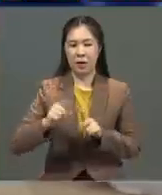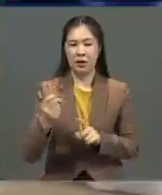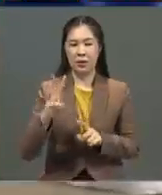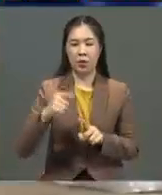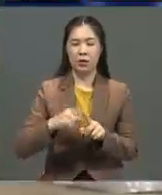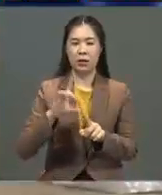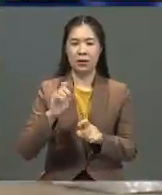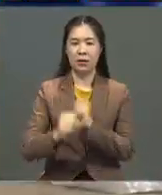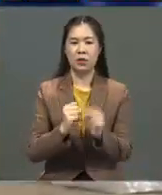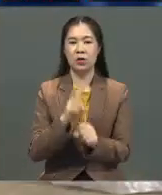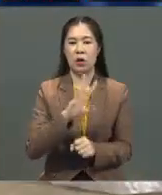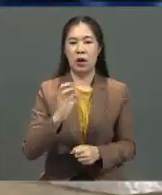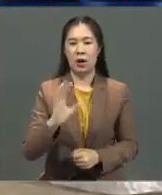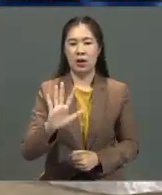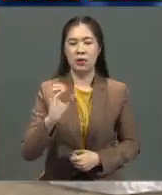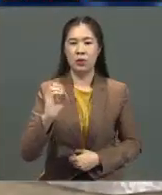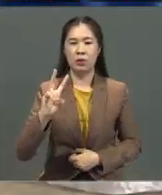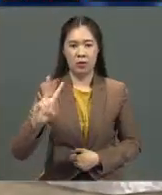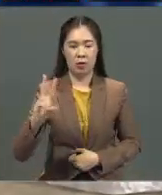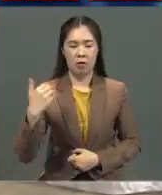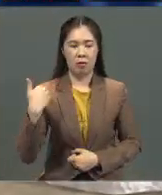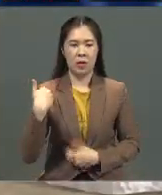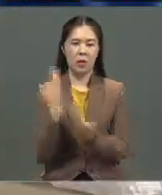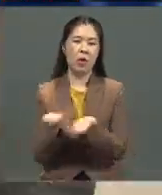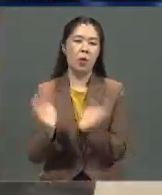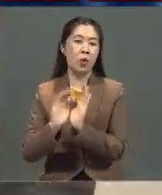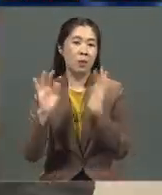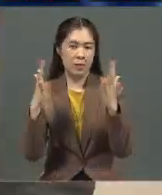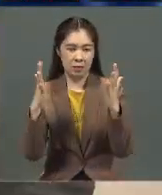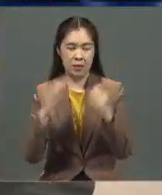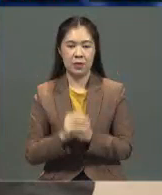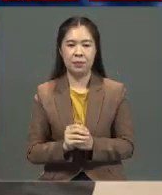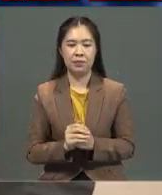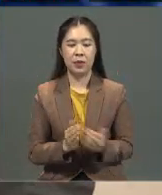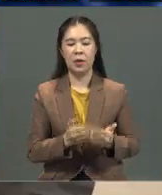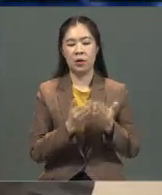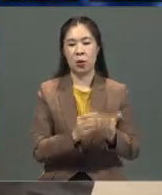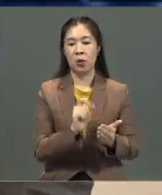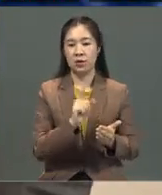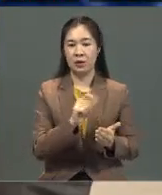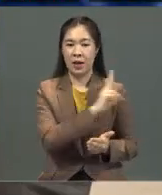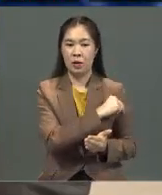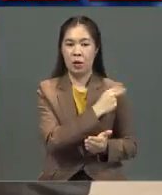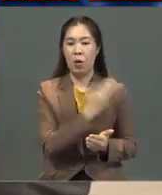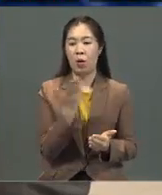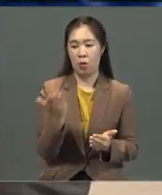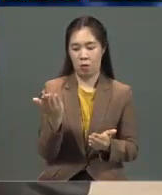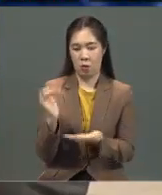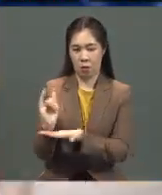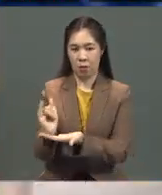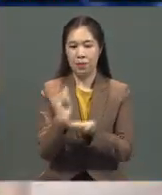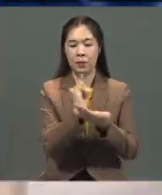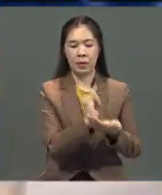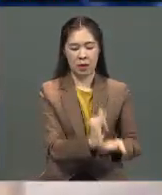น2502ภายหลังการประหารชีวิตไม่มีญาติมารับศพทางคณะแพทยศาสตร์ศิริราชได้ทำเรื่องขอศพมาท